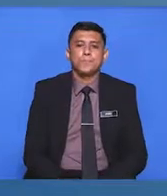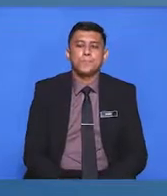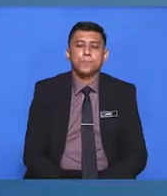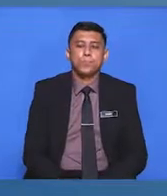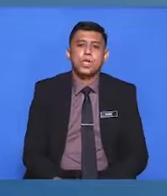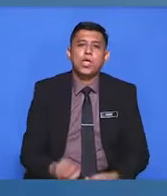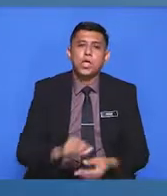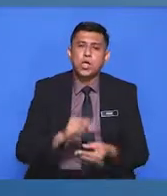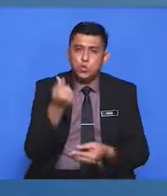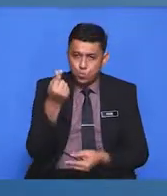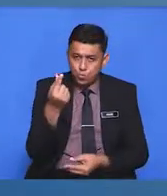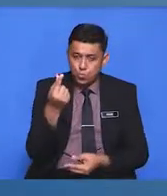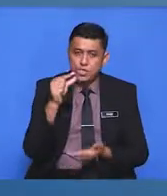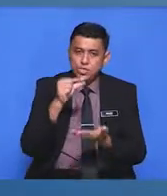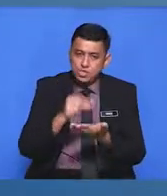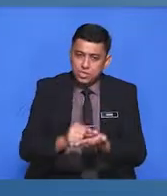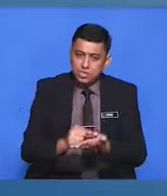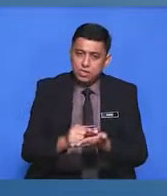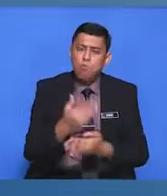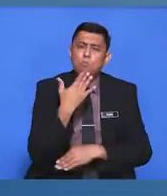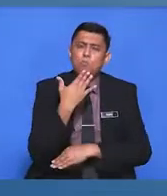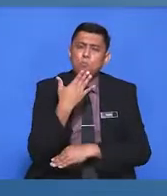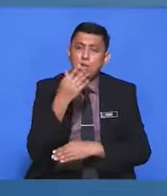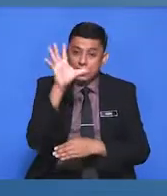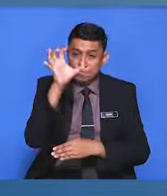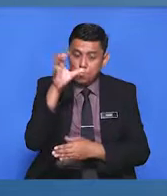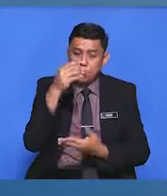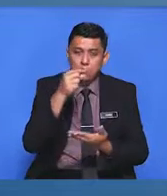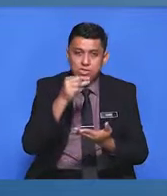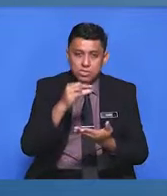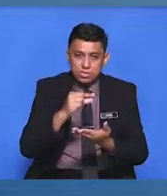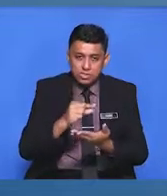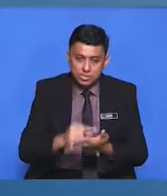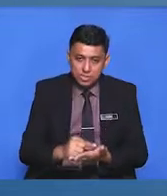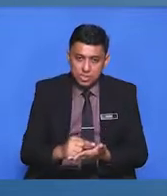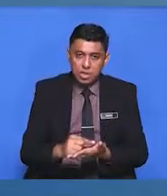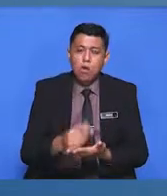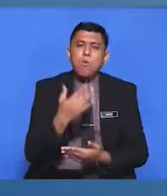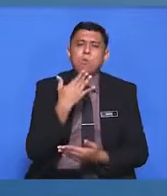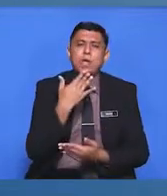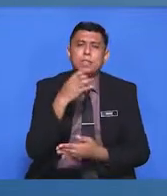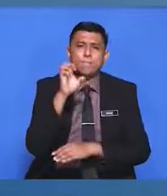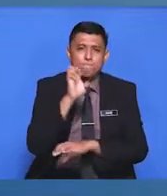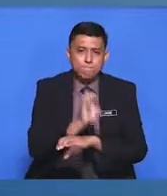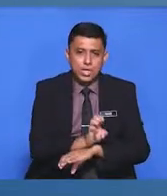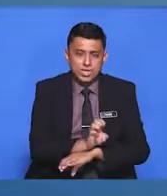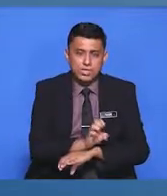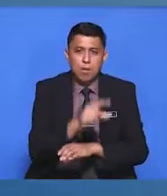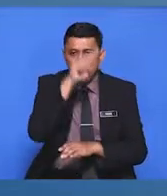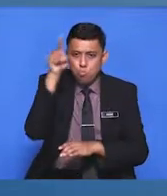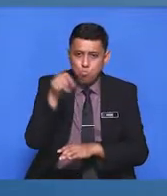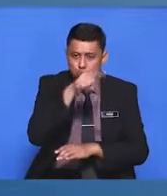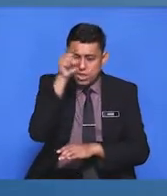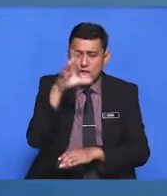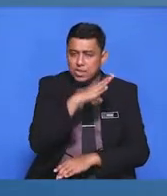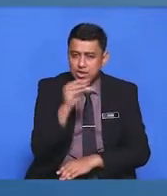50 sen berwarna emas, berbentuk bulat dan mempunyai nilai duit 50